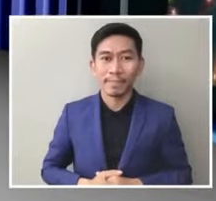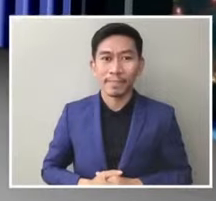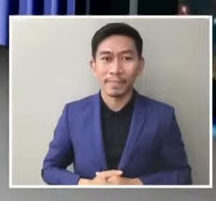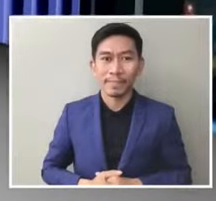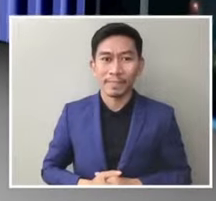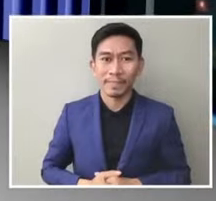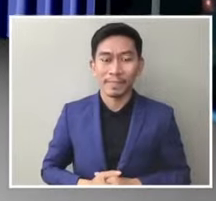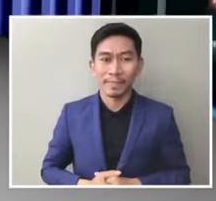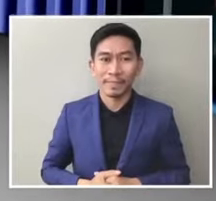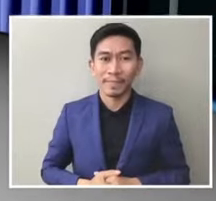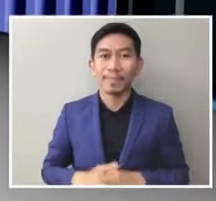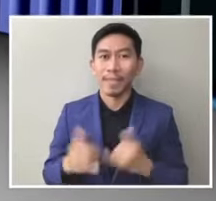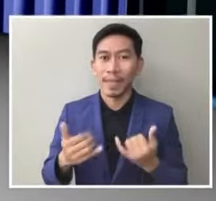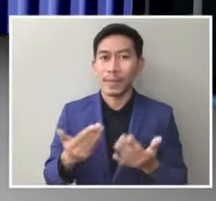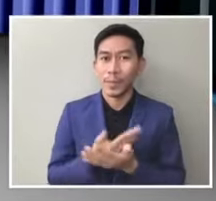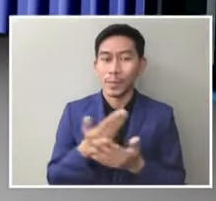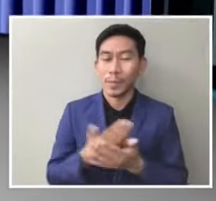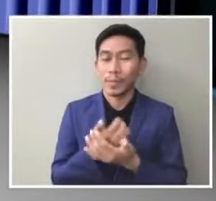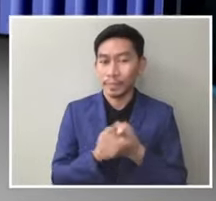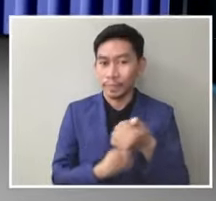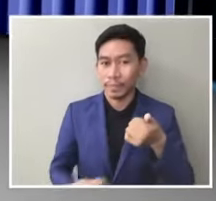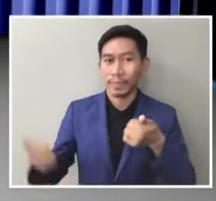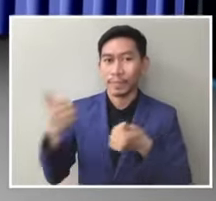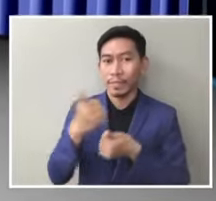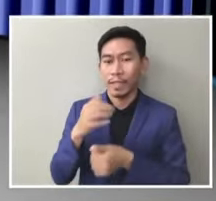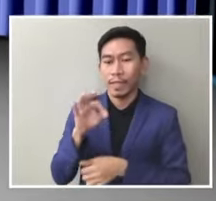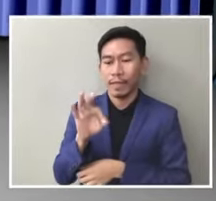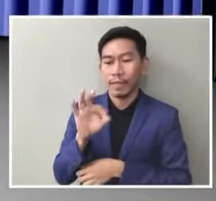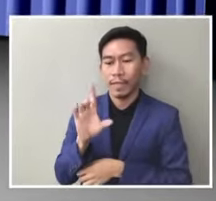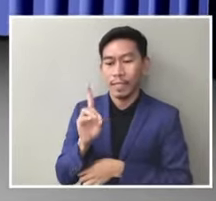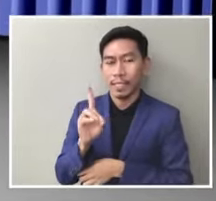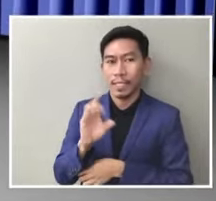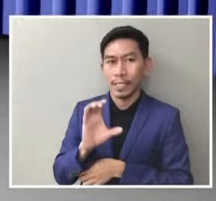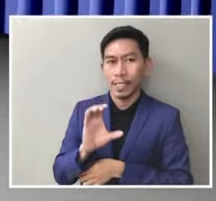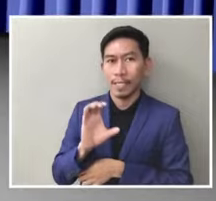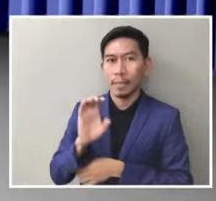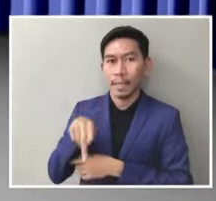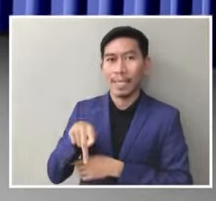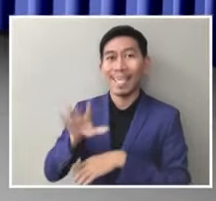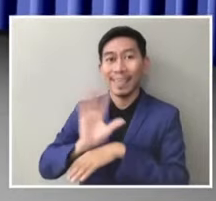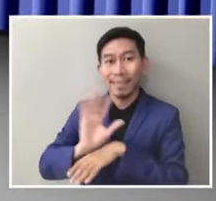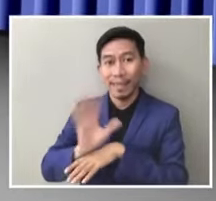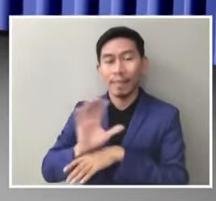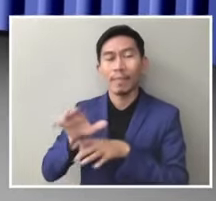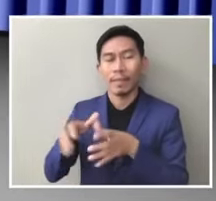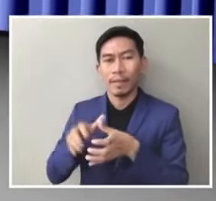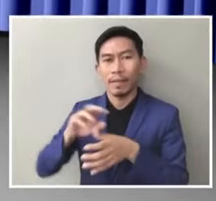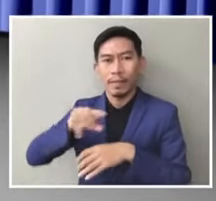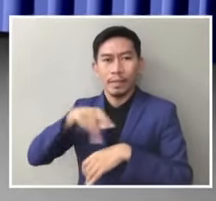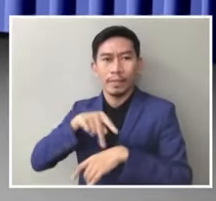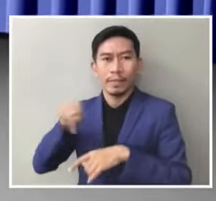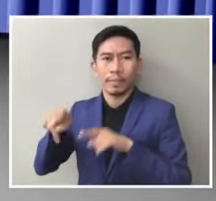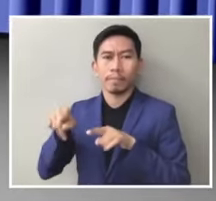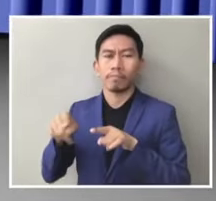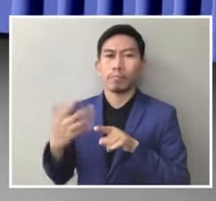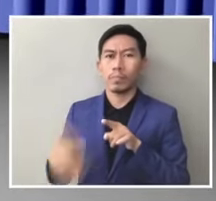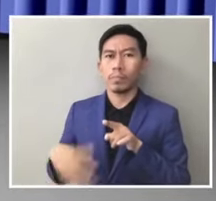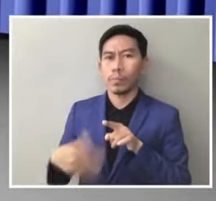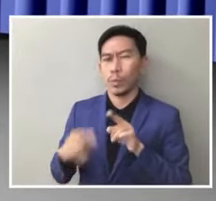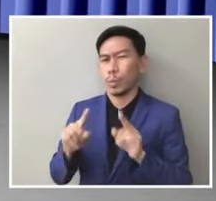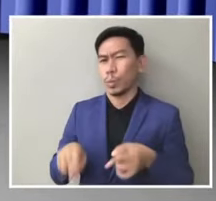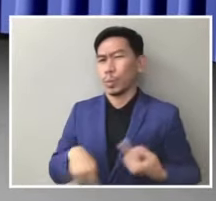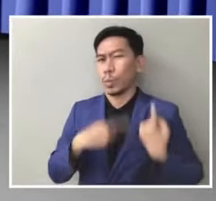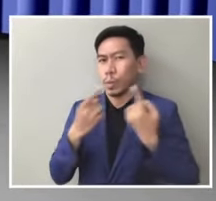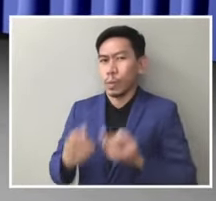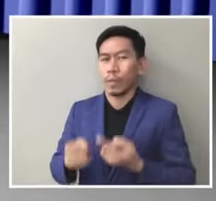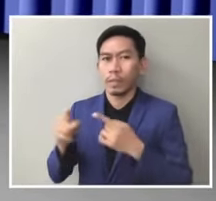Itinalagang bagong chairman ng Film Development Council of the Philippines o FDCP ang batikang TV at movie director na si Jose